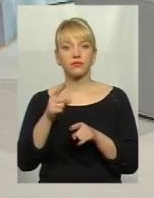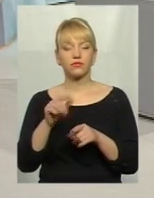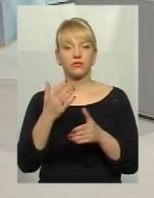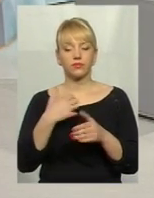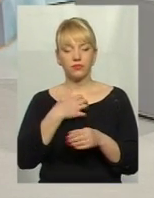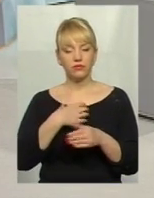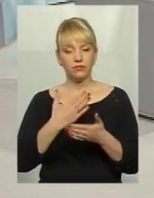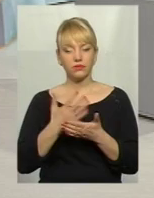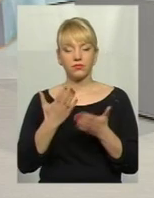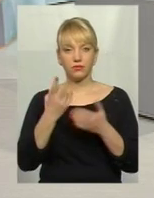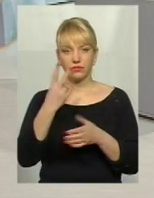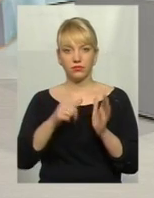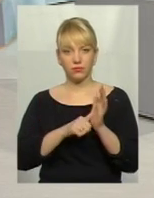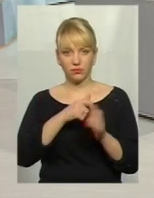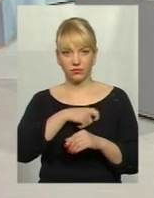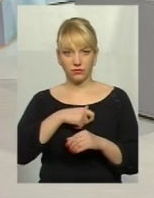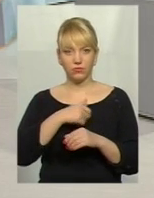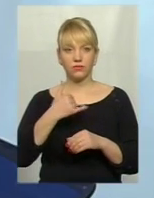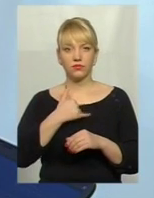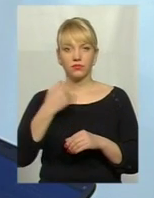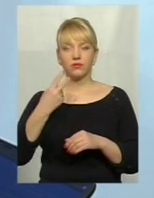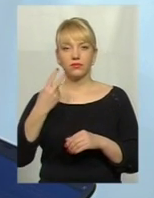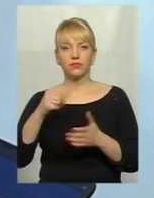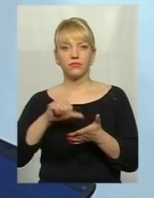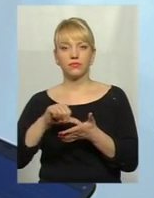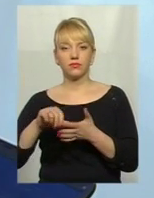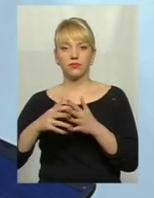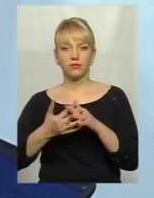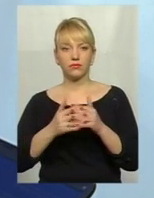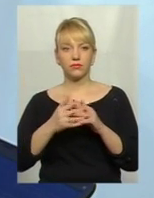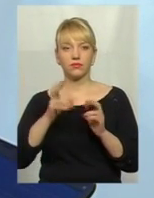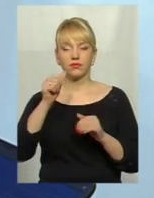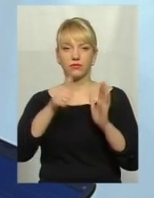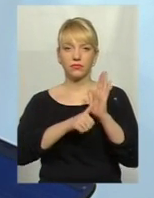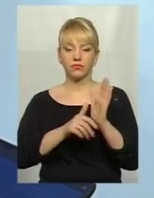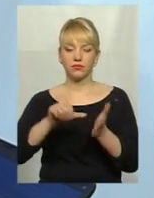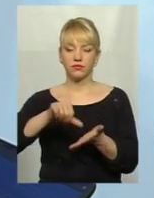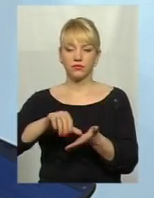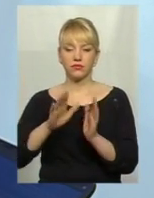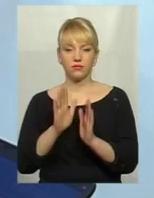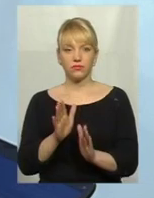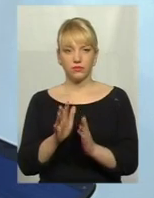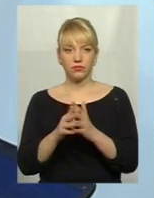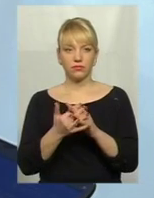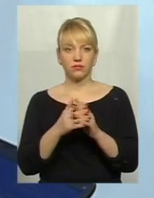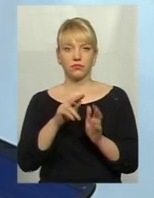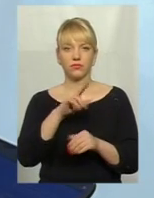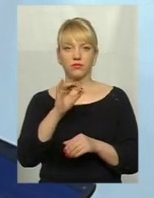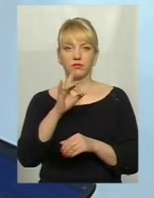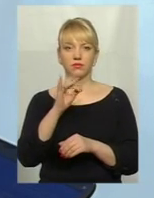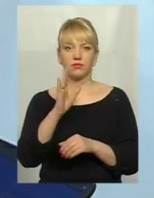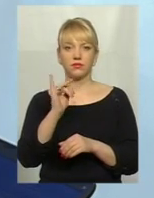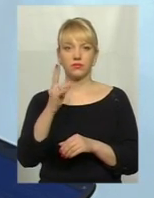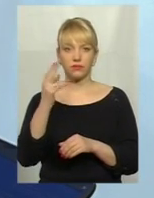взяти 26 депутатів у нас, так, у нас 20 представляють села, а 6 лише представляють селище Чемерівці.